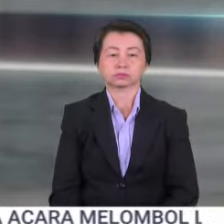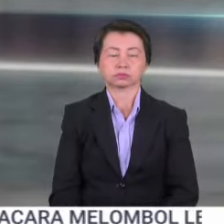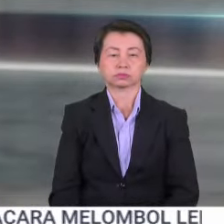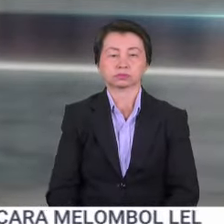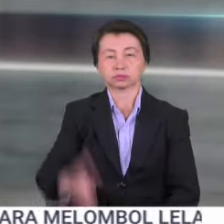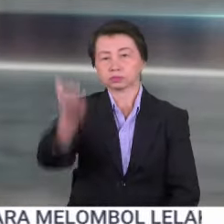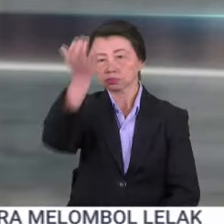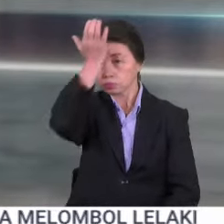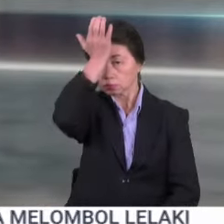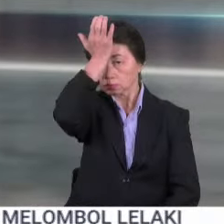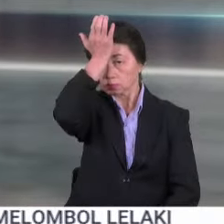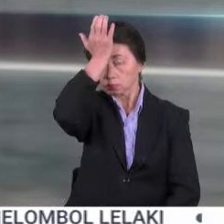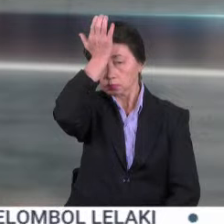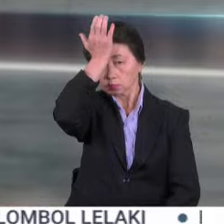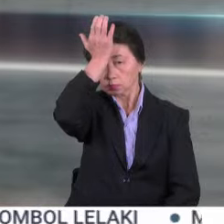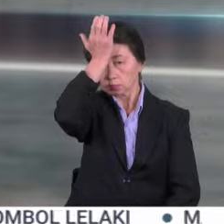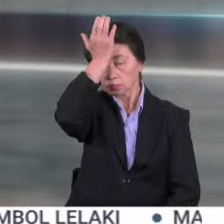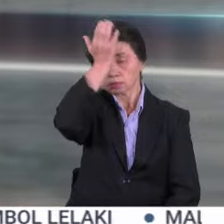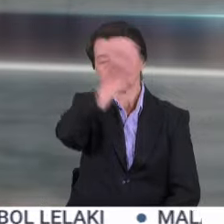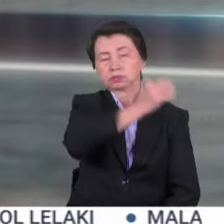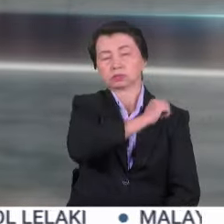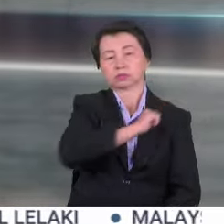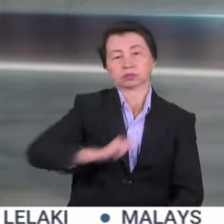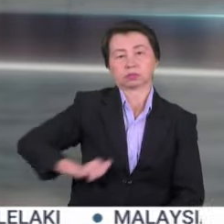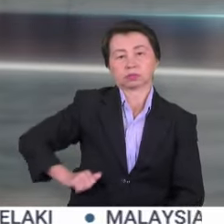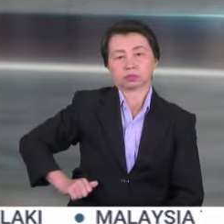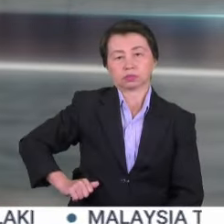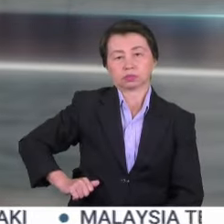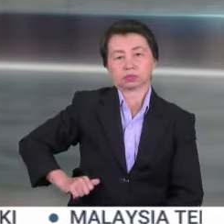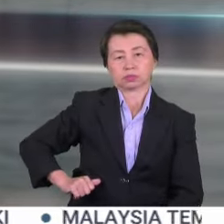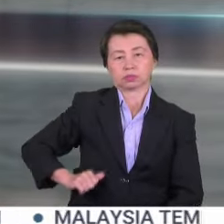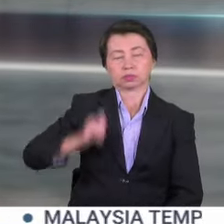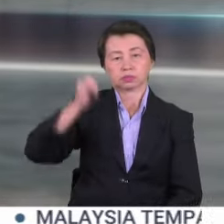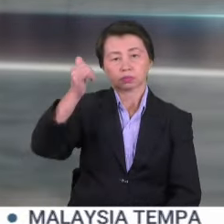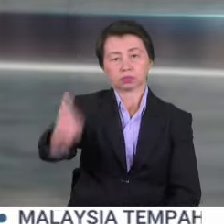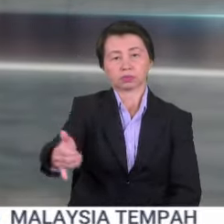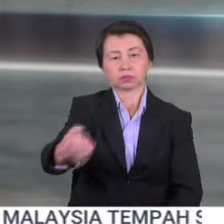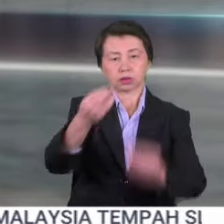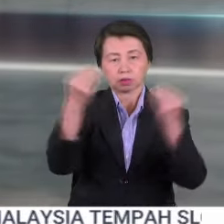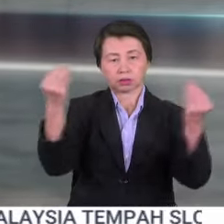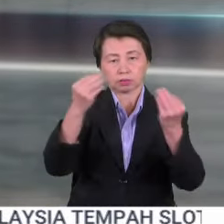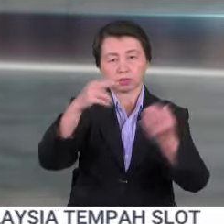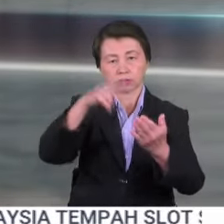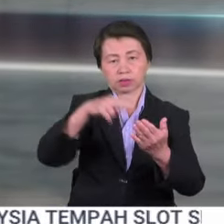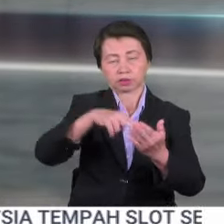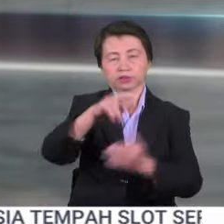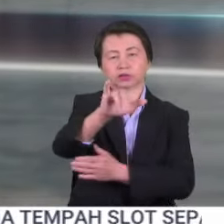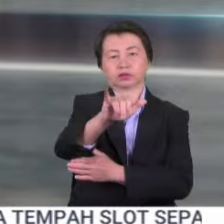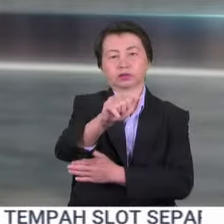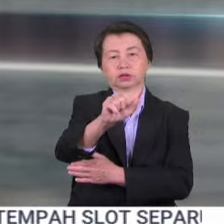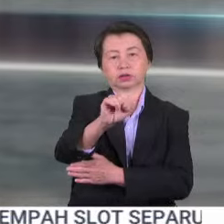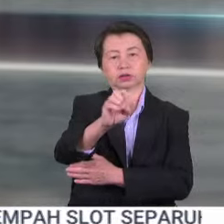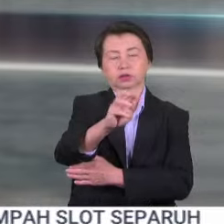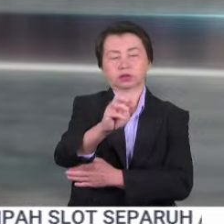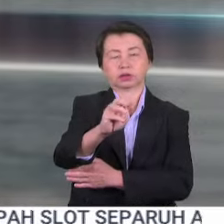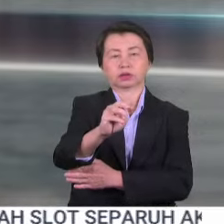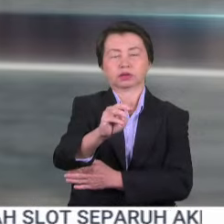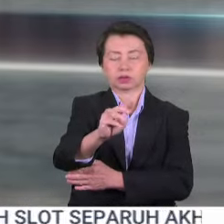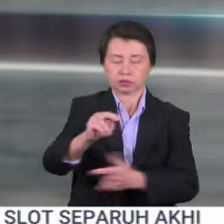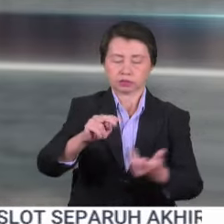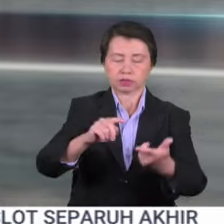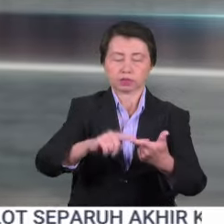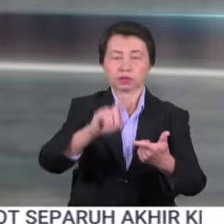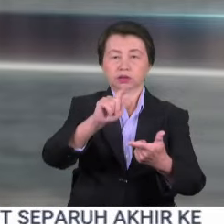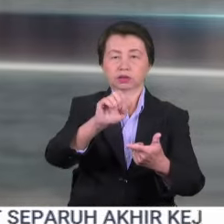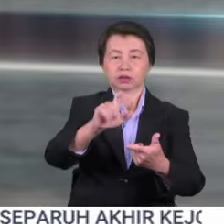Yang di-Pertuan Agong Sultan Abdullah Raiyaduddin Al-Mustafa Billah Shah berkenan berangkat ke Majlis Bacaan Yasin, Tahlil dan Kutbah Khas